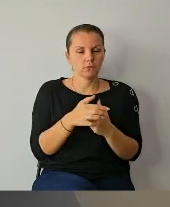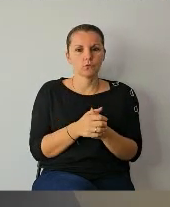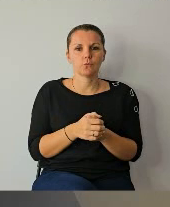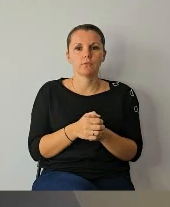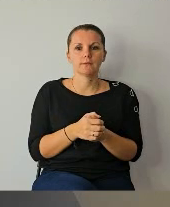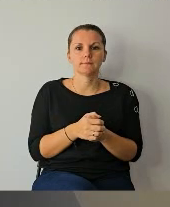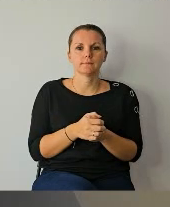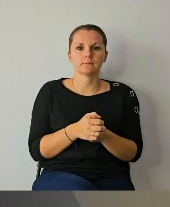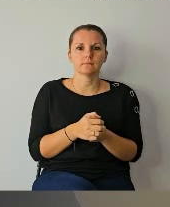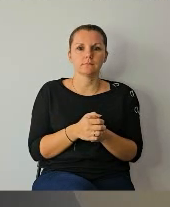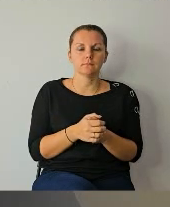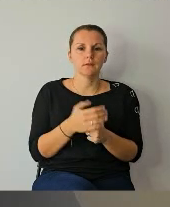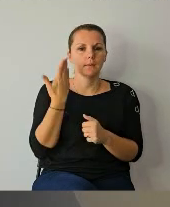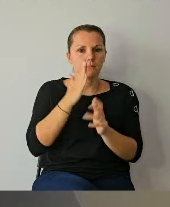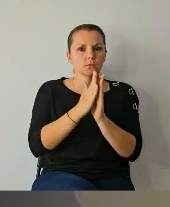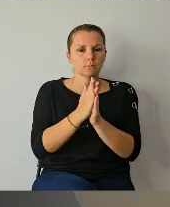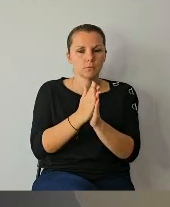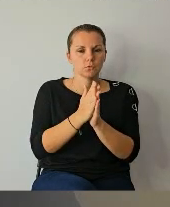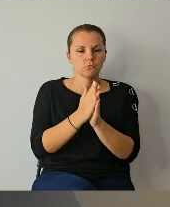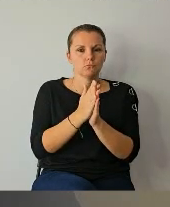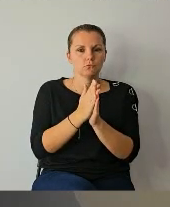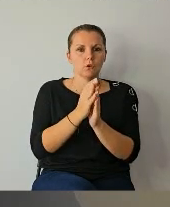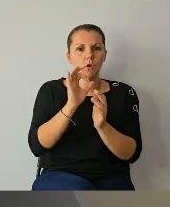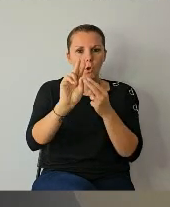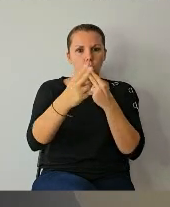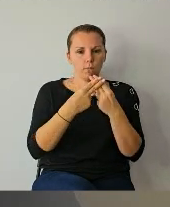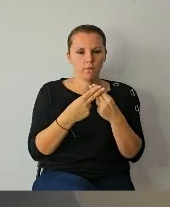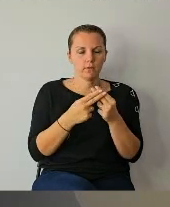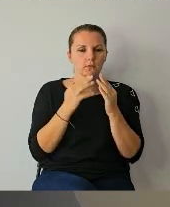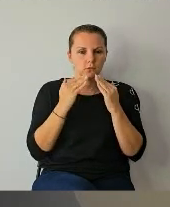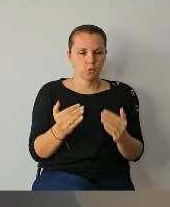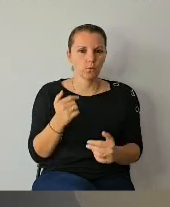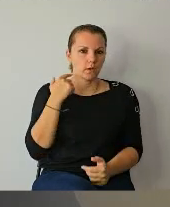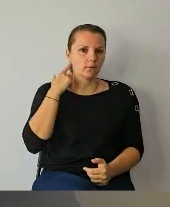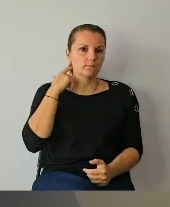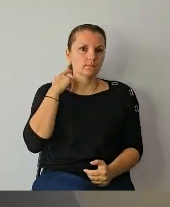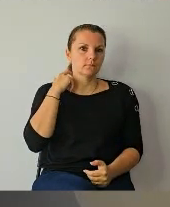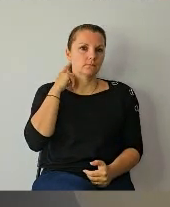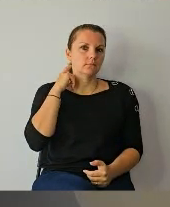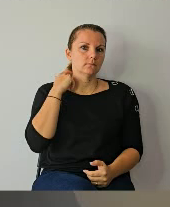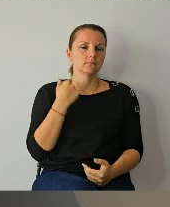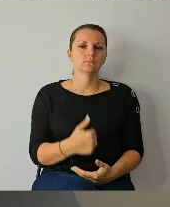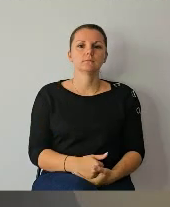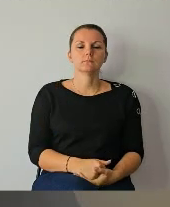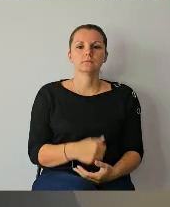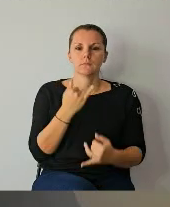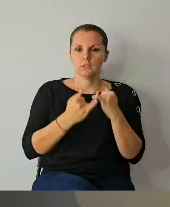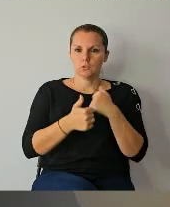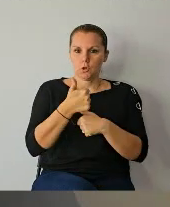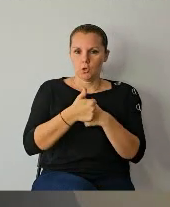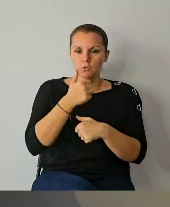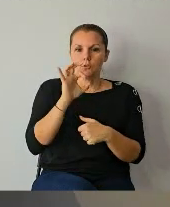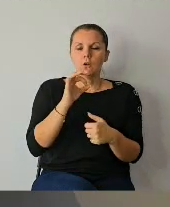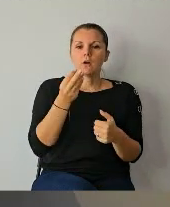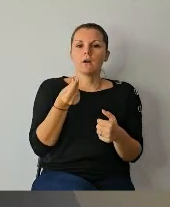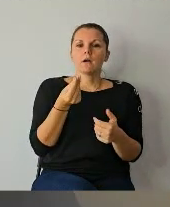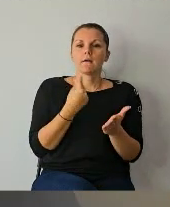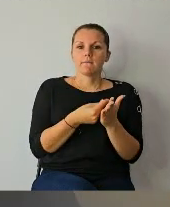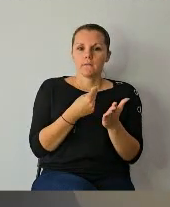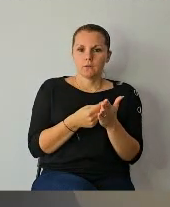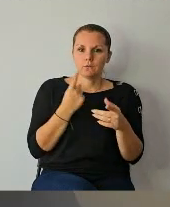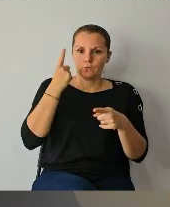większy. Także bardzo bym prosił o odpowiedź i dziękuję. Jeśli chodzi o kwoty